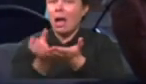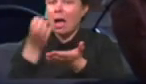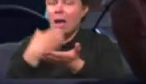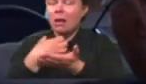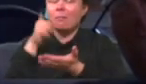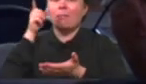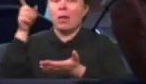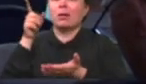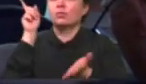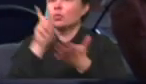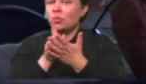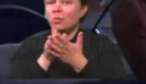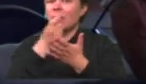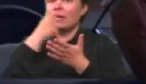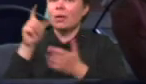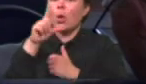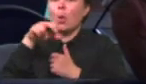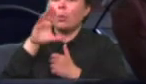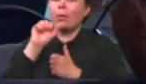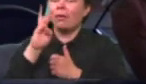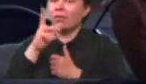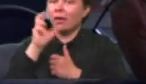mi się dojechać do Lubawki.